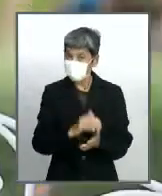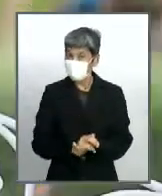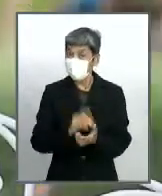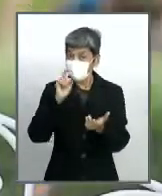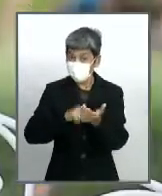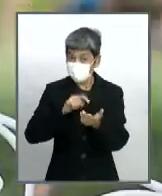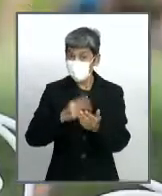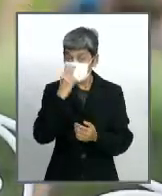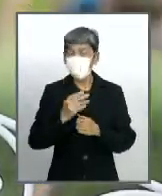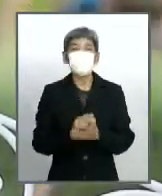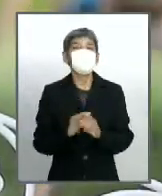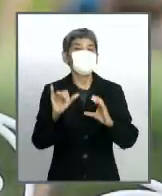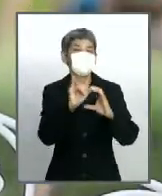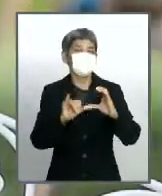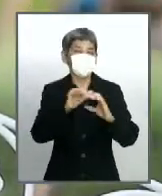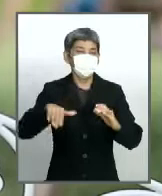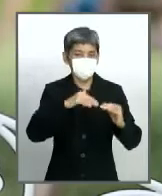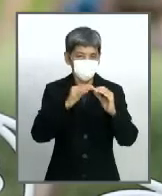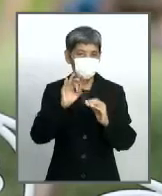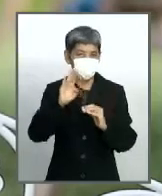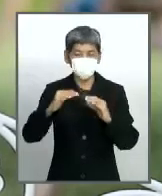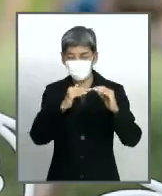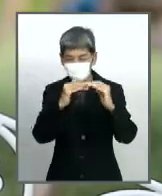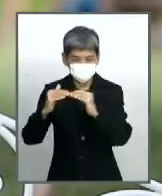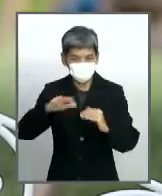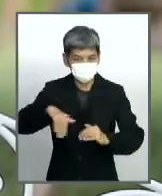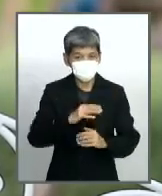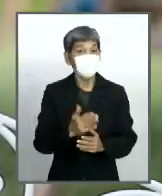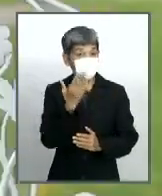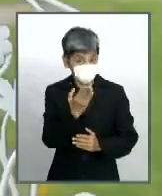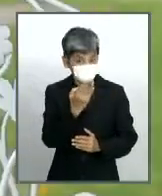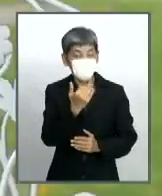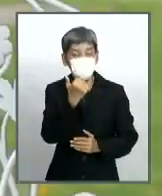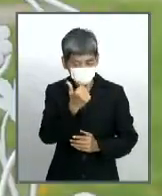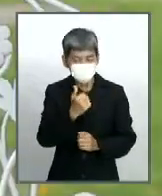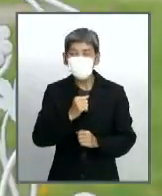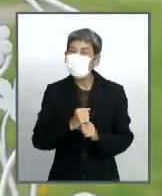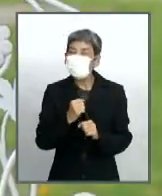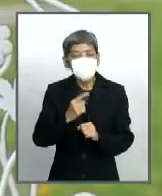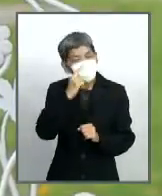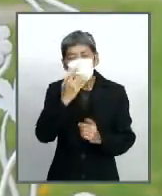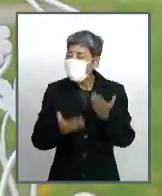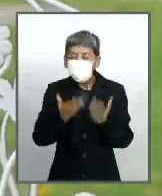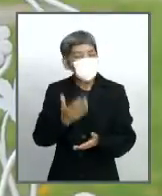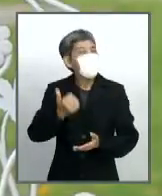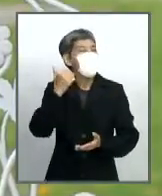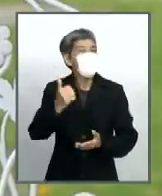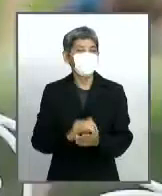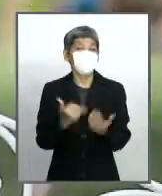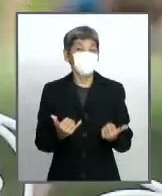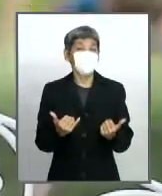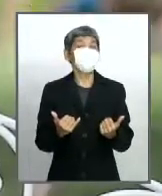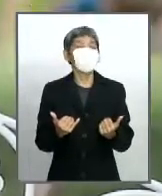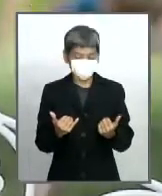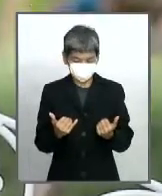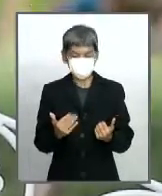อย่าลืมกดติดตามช่อง YouTube เคียงบ่าเคียงไหลและ Facebook เคียงบ่าเคียงไหลค่ะคุณสามารถดูได้ไม่จำกัดครั้งเลยละค่ะ